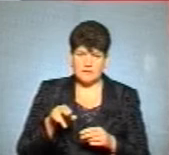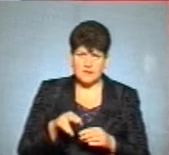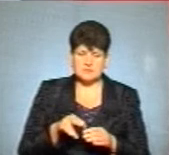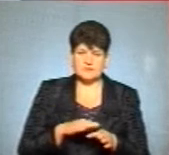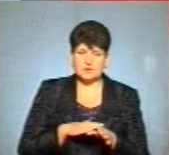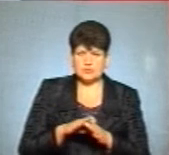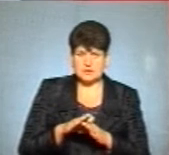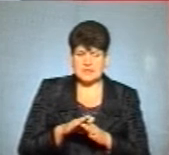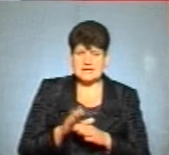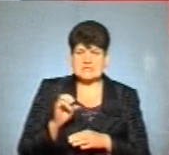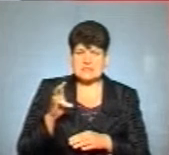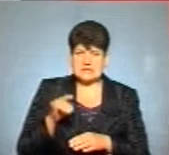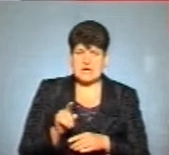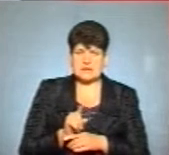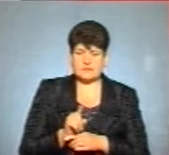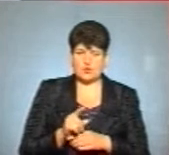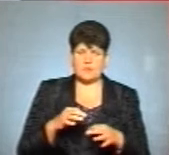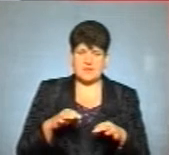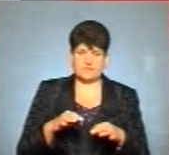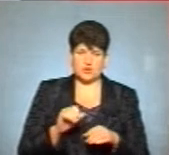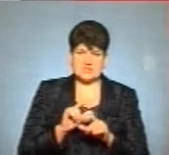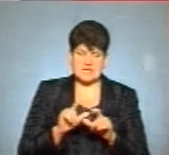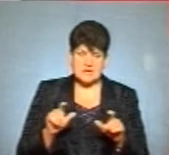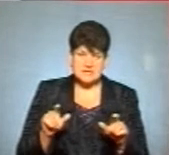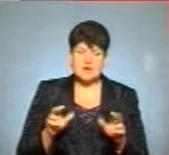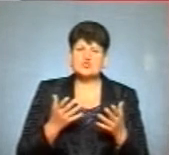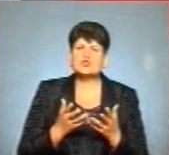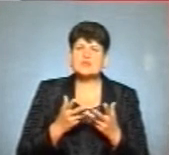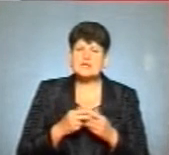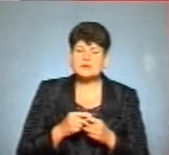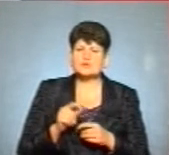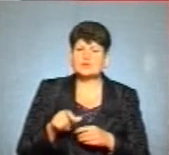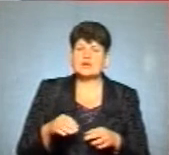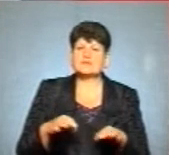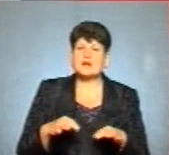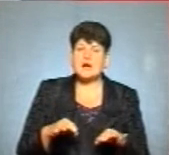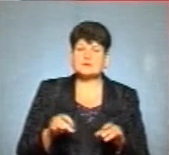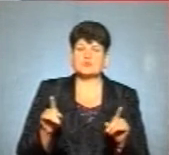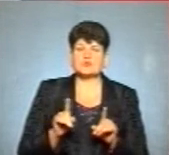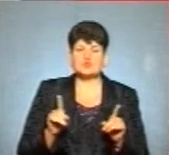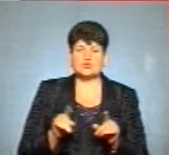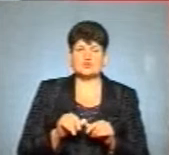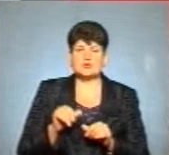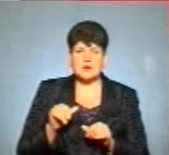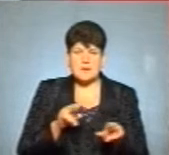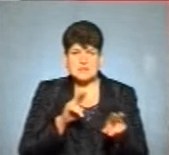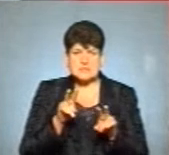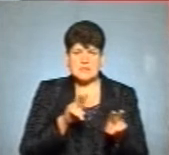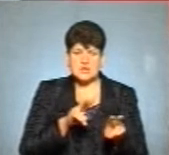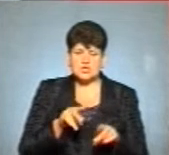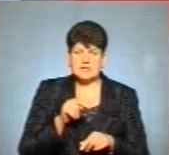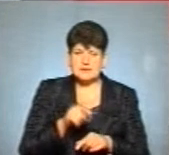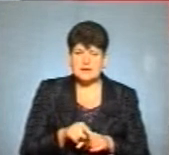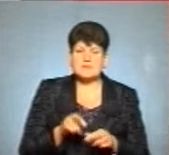дотримання санітарних норм на автостанціях. Щодо кількості пасажирів в транспорті, щодо, зокрема, стеженням за тим, як